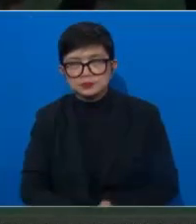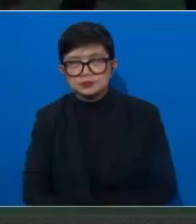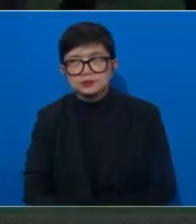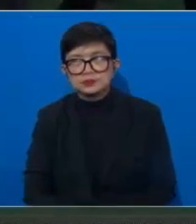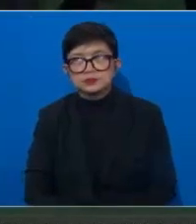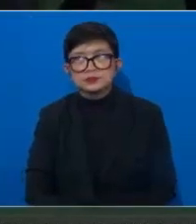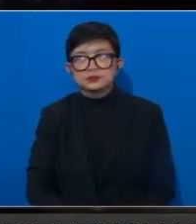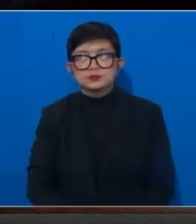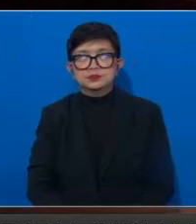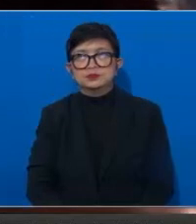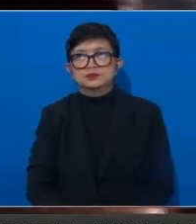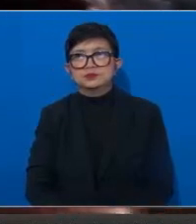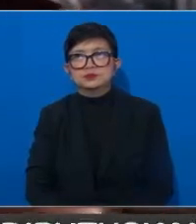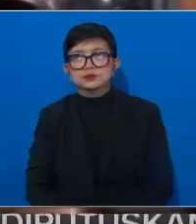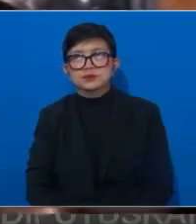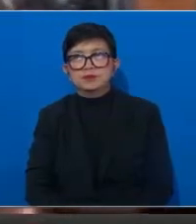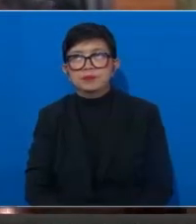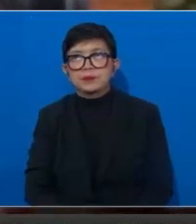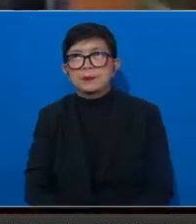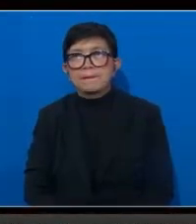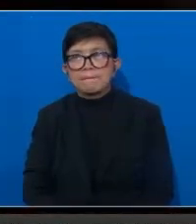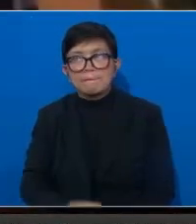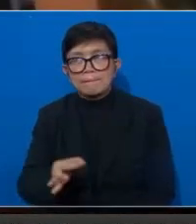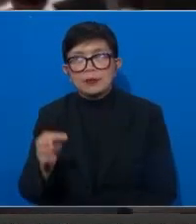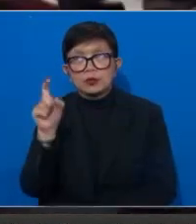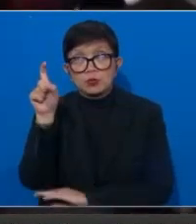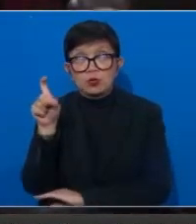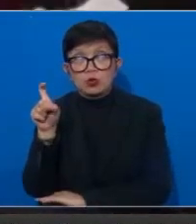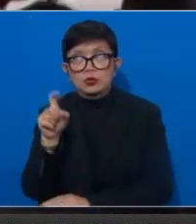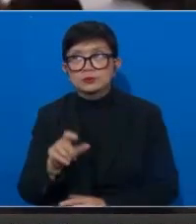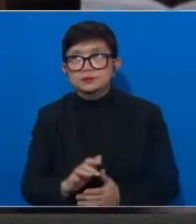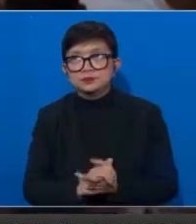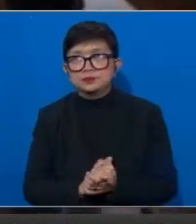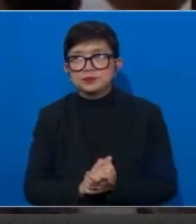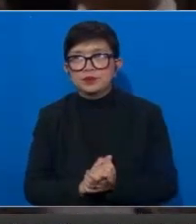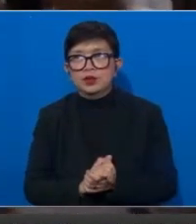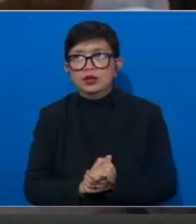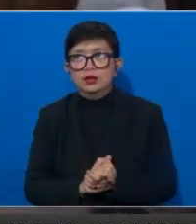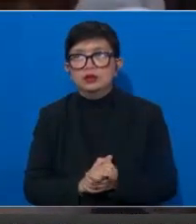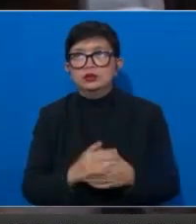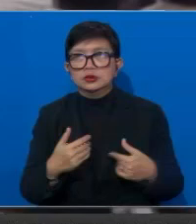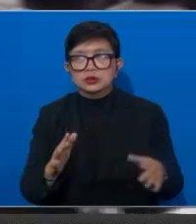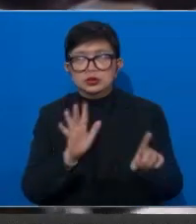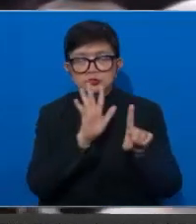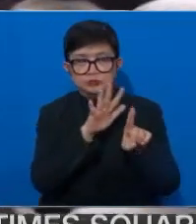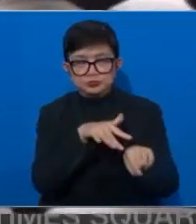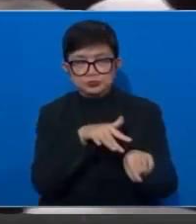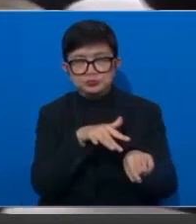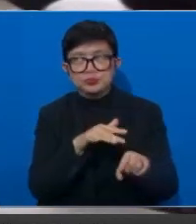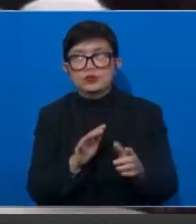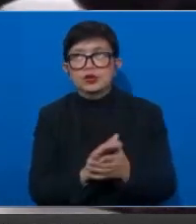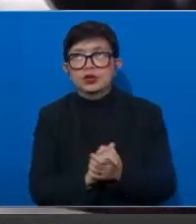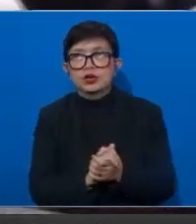minggu malam. Sementara di Kota Bogor, Jawa Barat, Jemaah Muhammadiyah menunaikan sholat tarawih pertama di